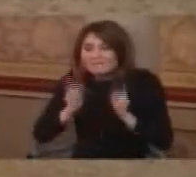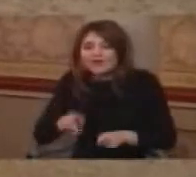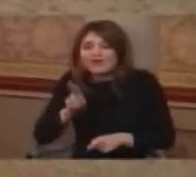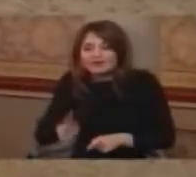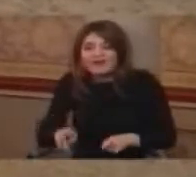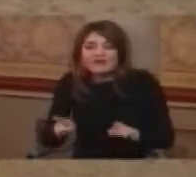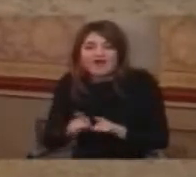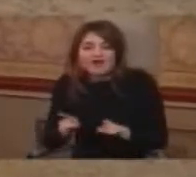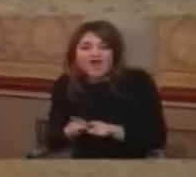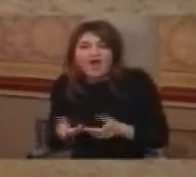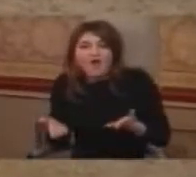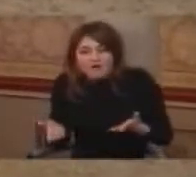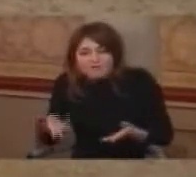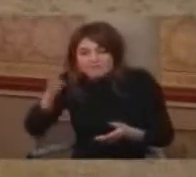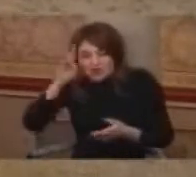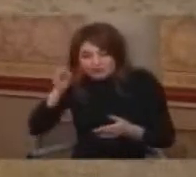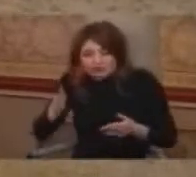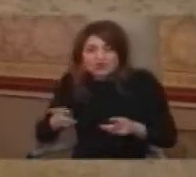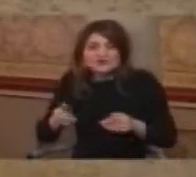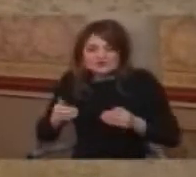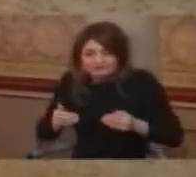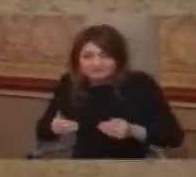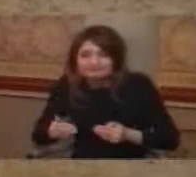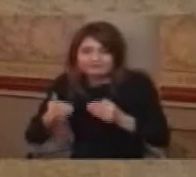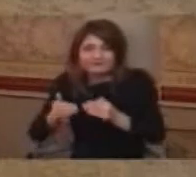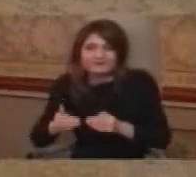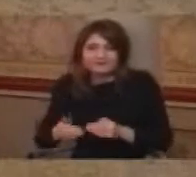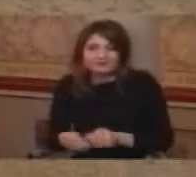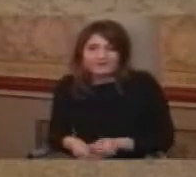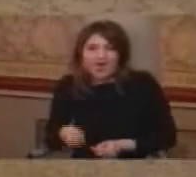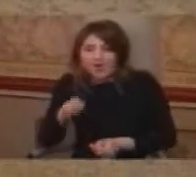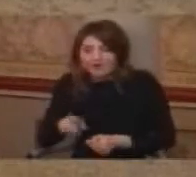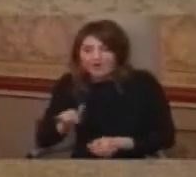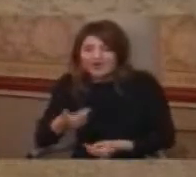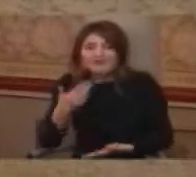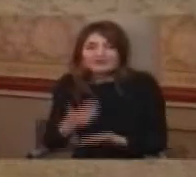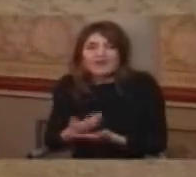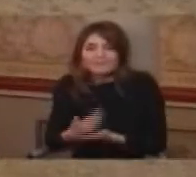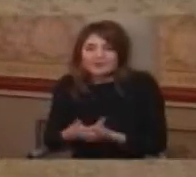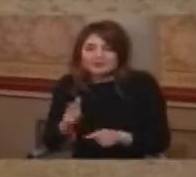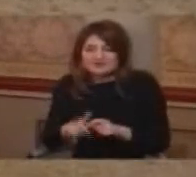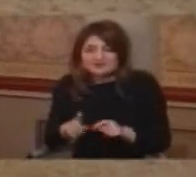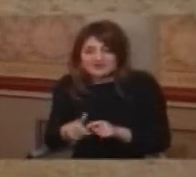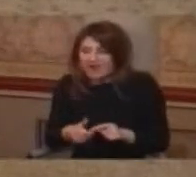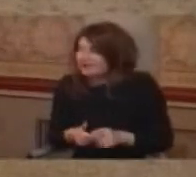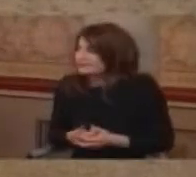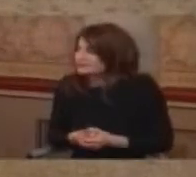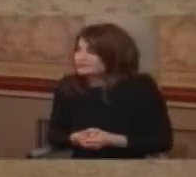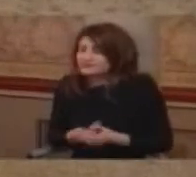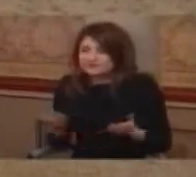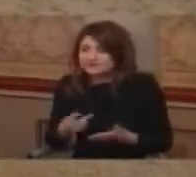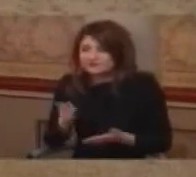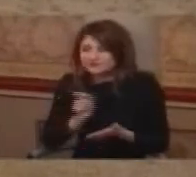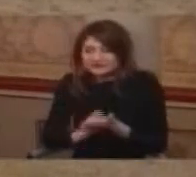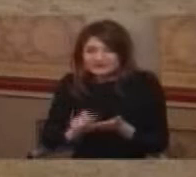život. I zbog toga je izjednačavanje mogućnosti temeljna stvar na kojima su zapisane